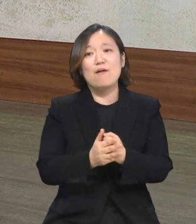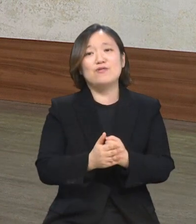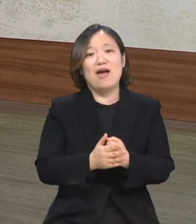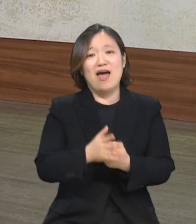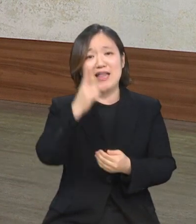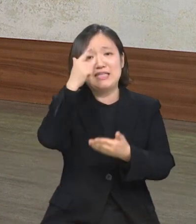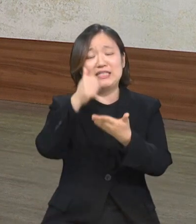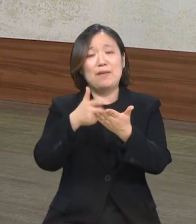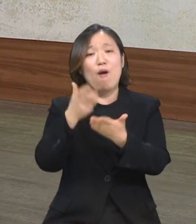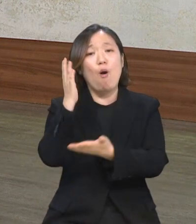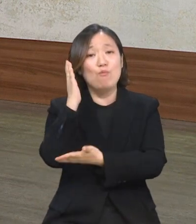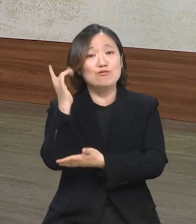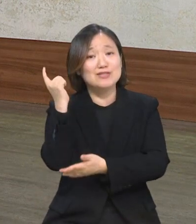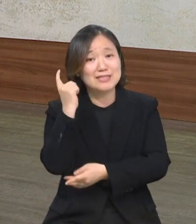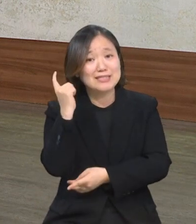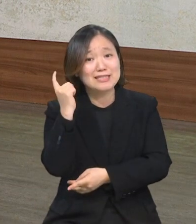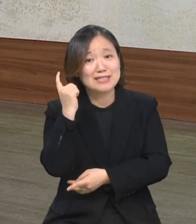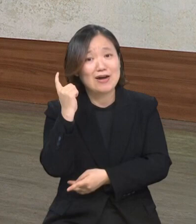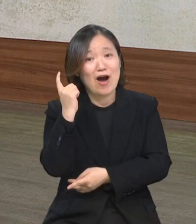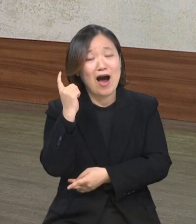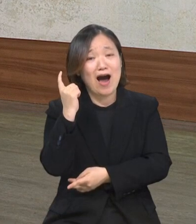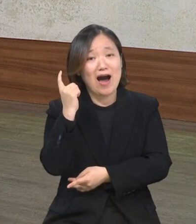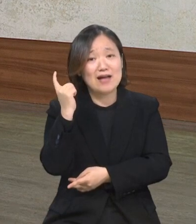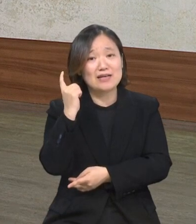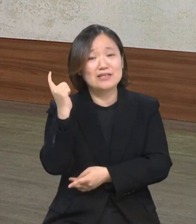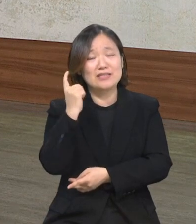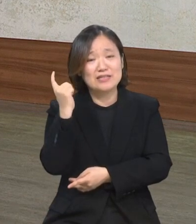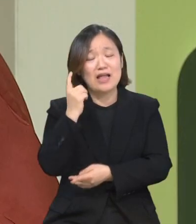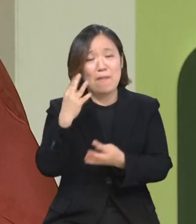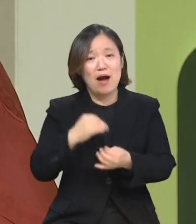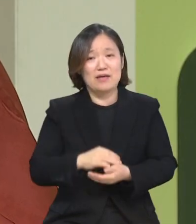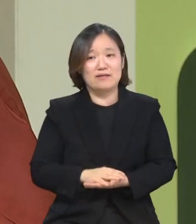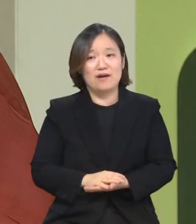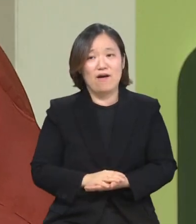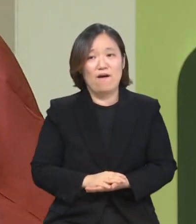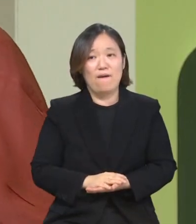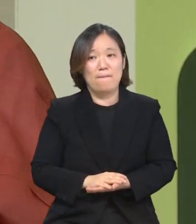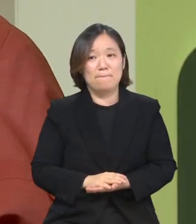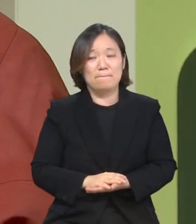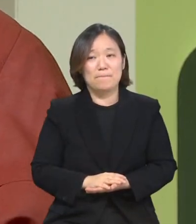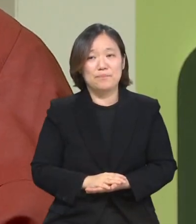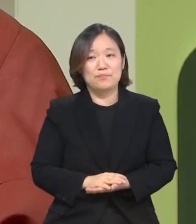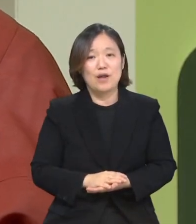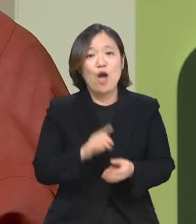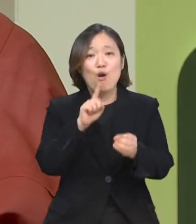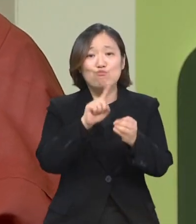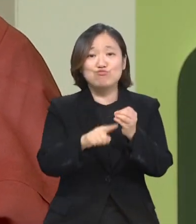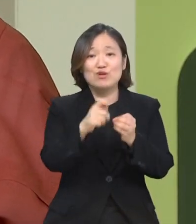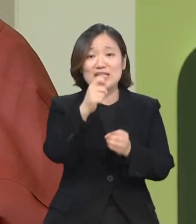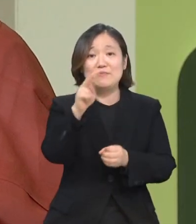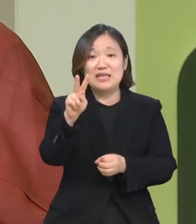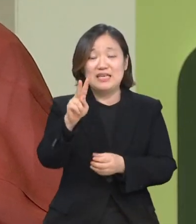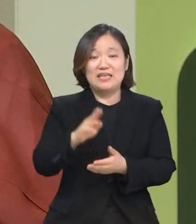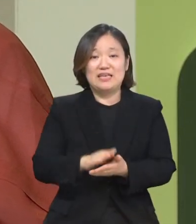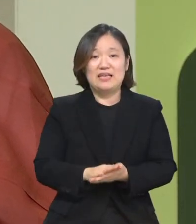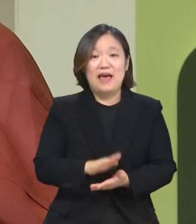법문 듣는 거에 점점 이제 재미를 붙여 가지고 우리 BTN BTN 불교tv에서